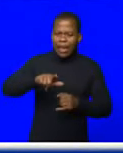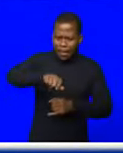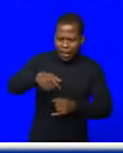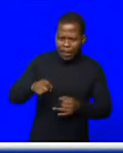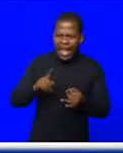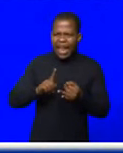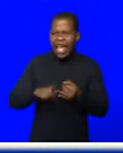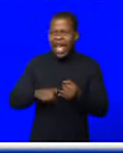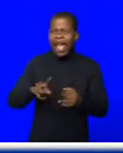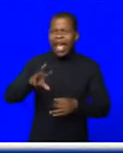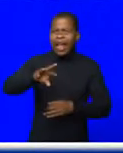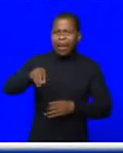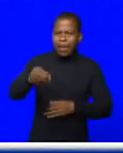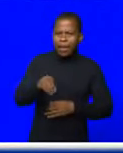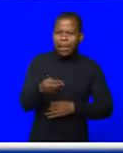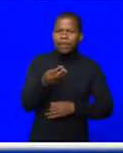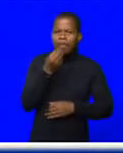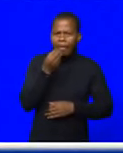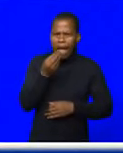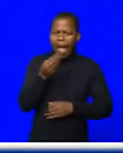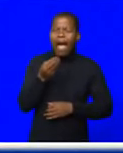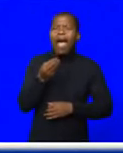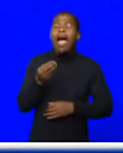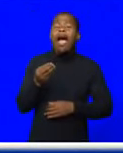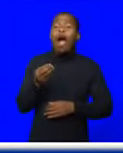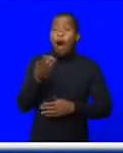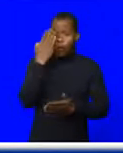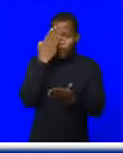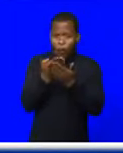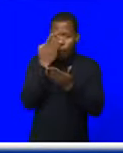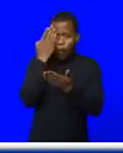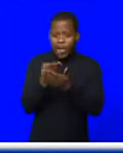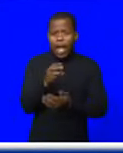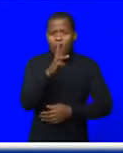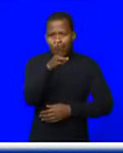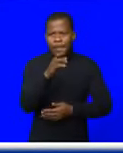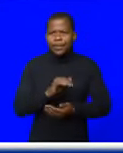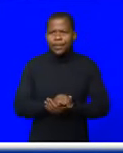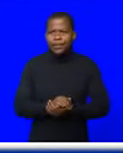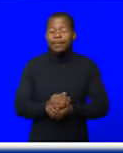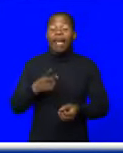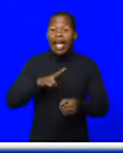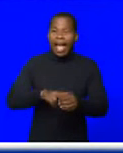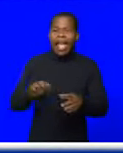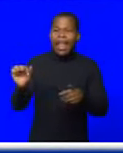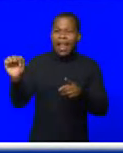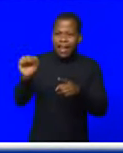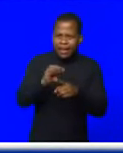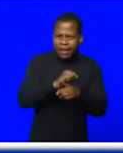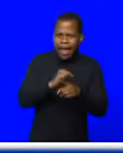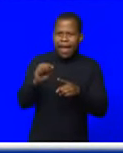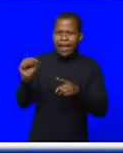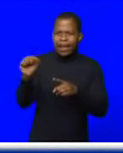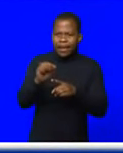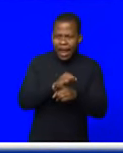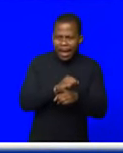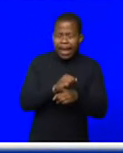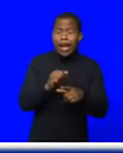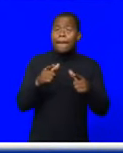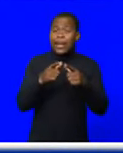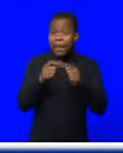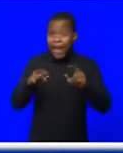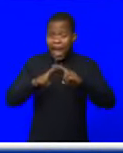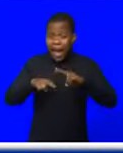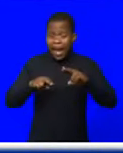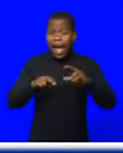kanye neligusha. Nasesi capacitated noma sesi trainiwe lapha kule ngalo thavi